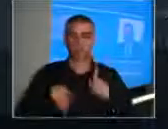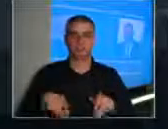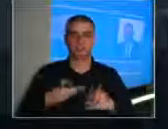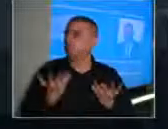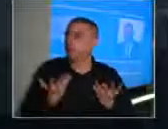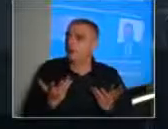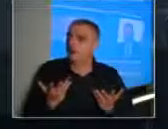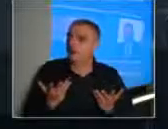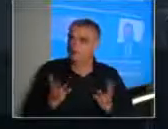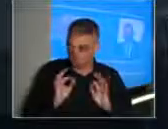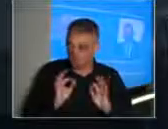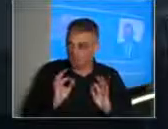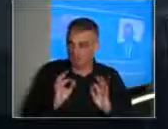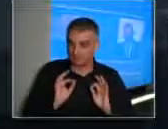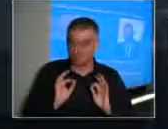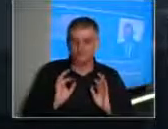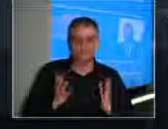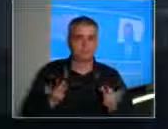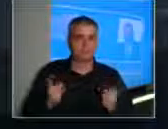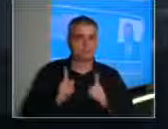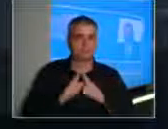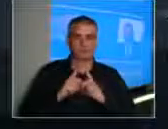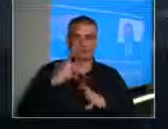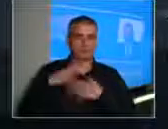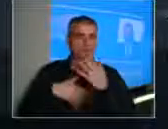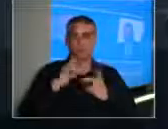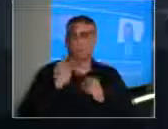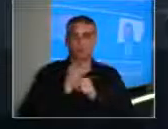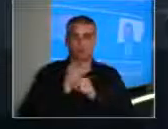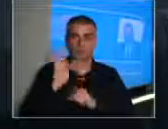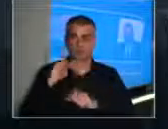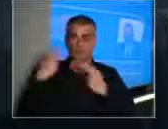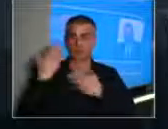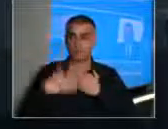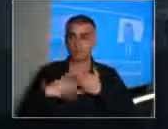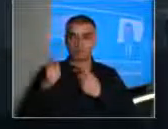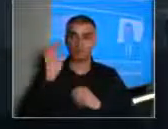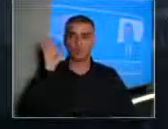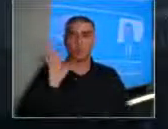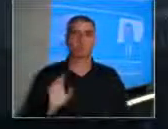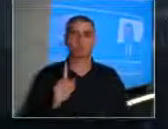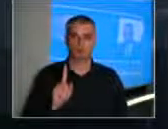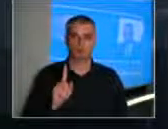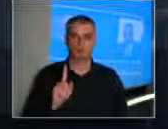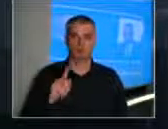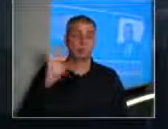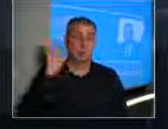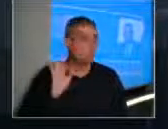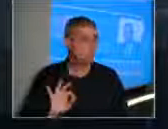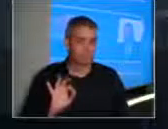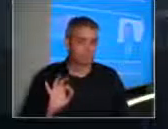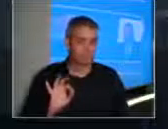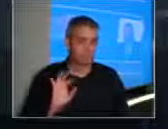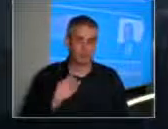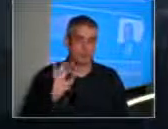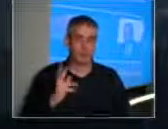מה? באמת? כמין שיבוש. מה שעושה ביבי בימים האחרונים, פשוט הוא פוגע. פוגעה